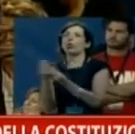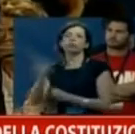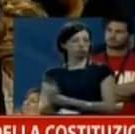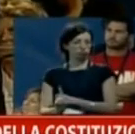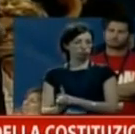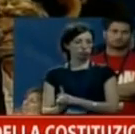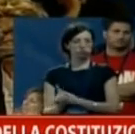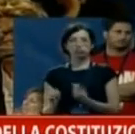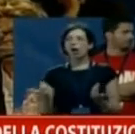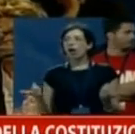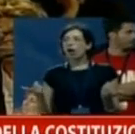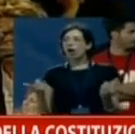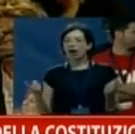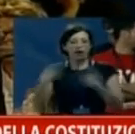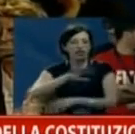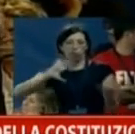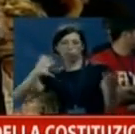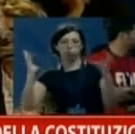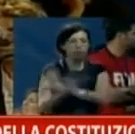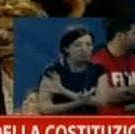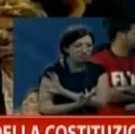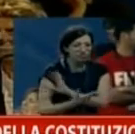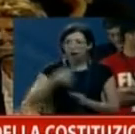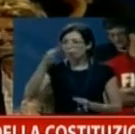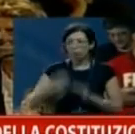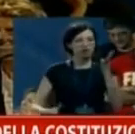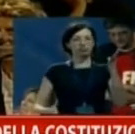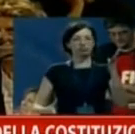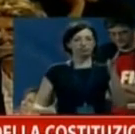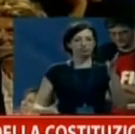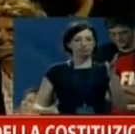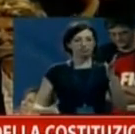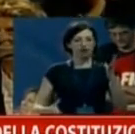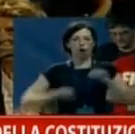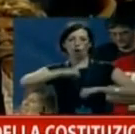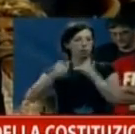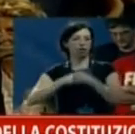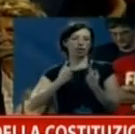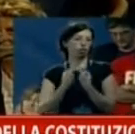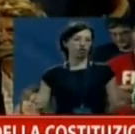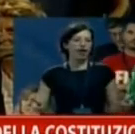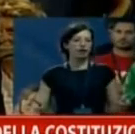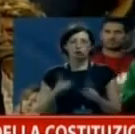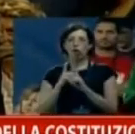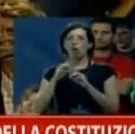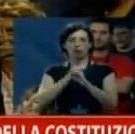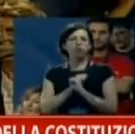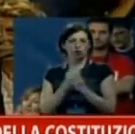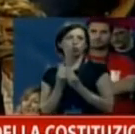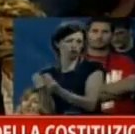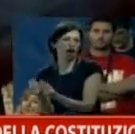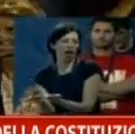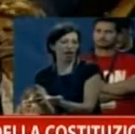in un minuto l'atteggiamento. Ma questo è l'azzeramento della politica. La politica è scomparsa in